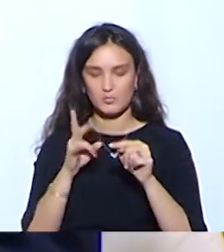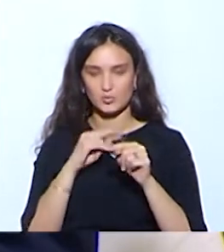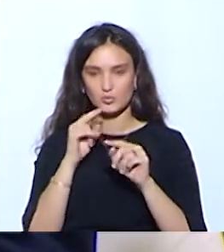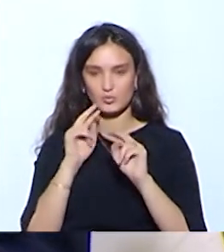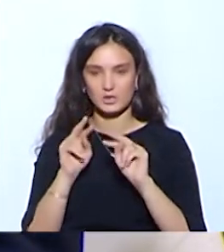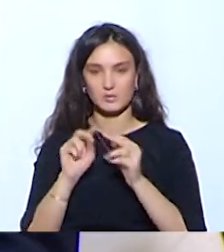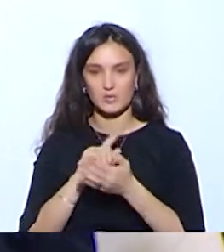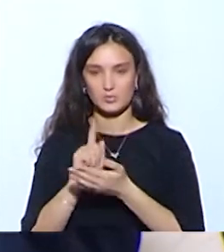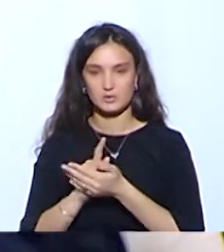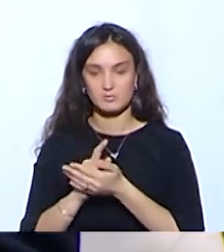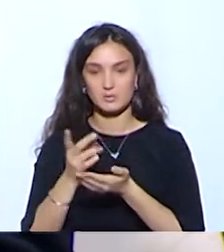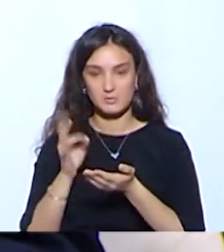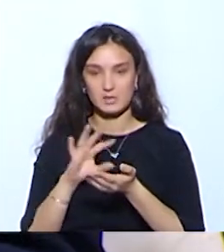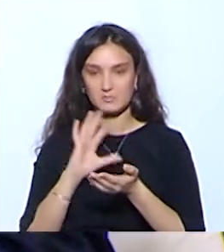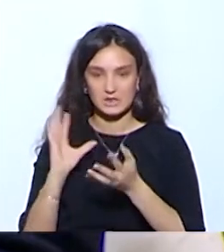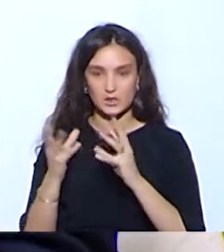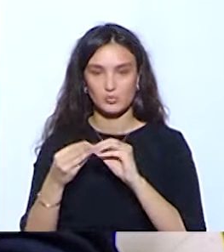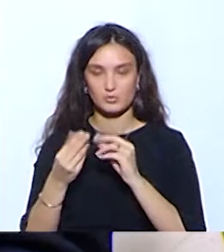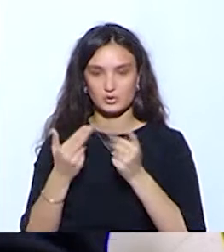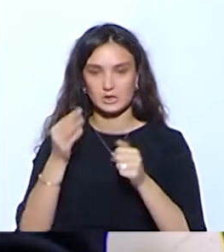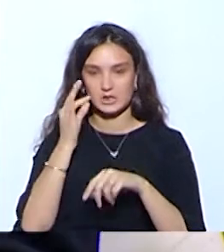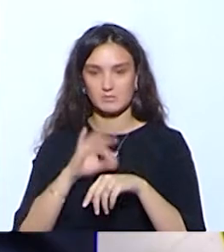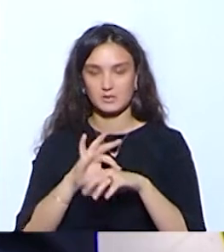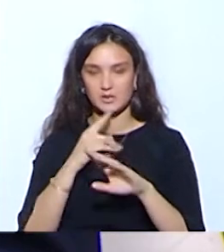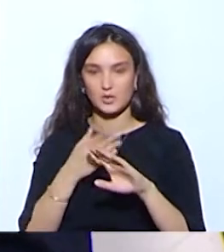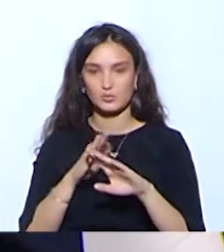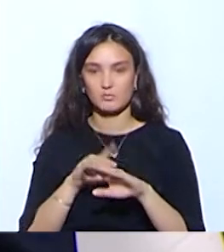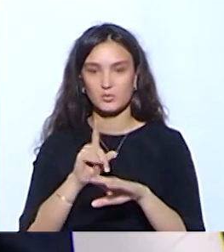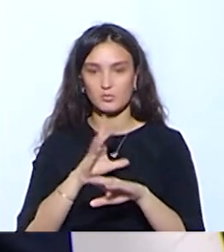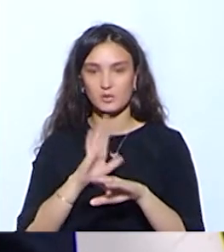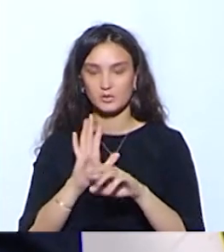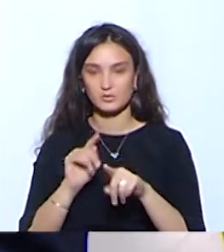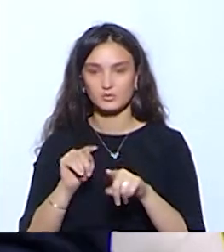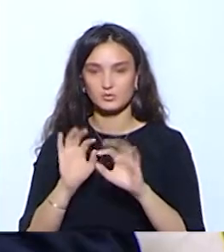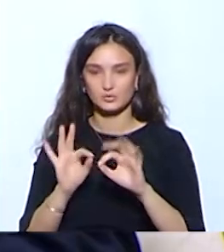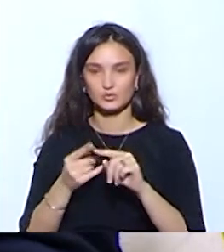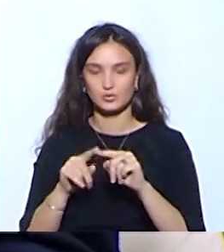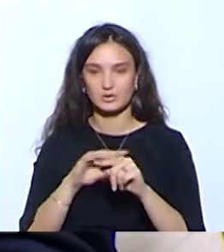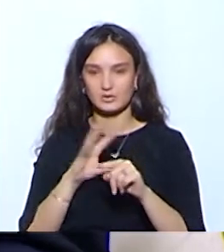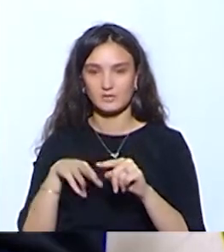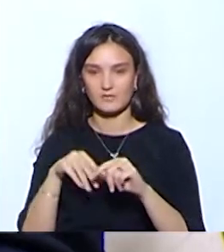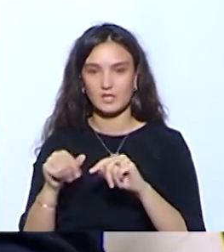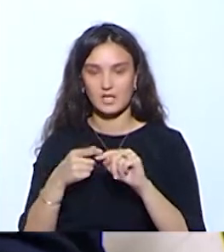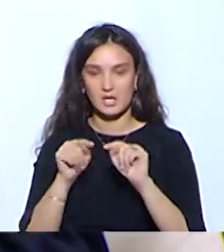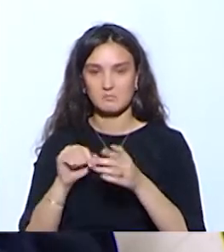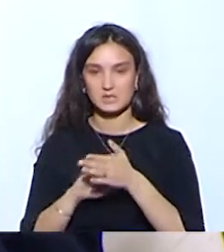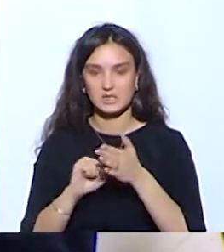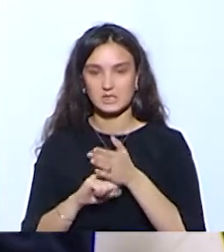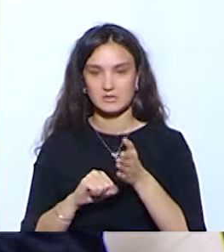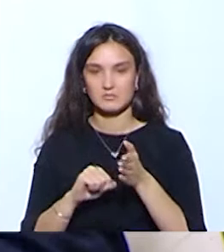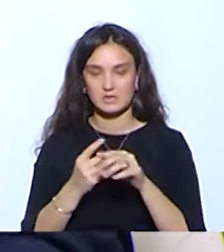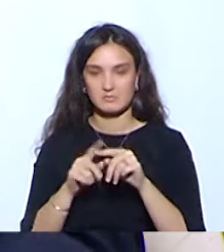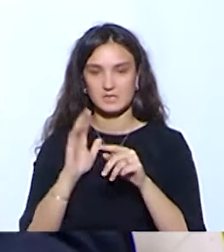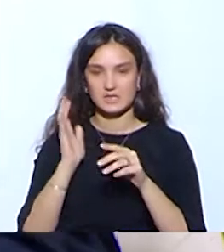მიექცეს ყურადღება, მაგრამ მთლიანობაში დიაბეტური გართულებების თავიდან ასაცილებლად სწორედ ყველა აი ამ ფაქტორებს,